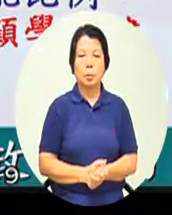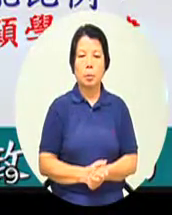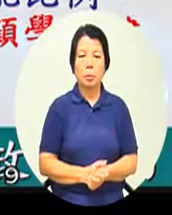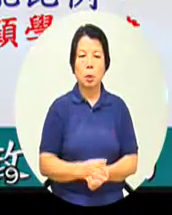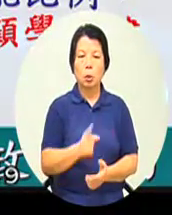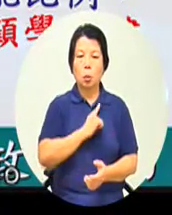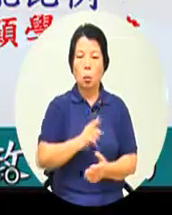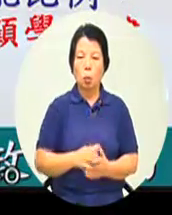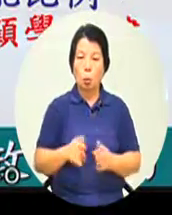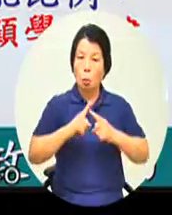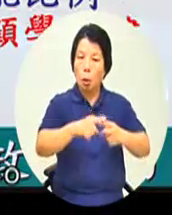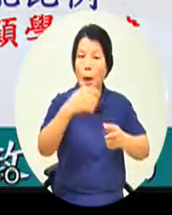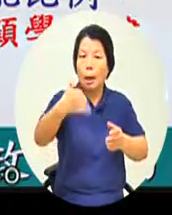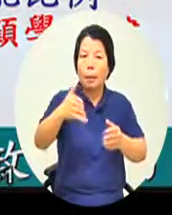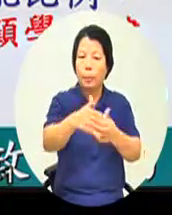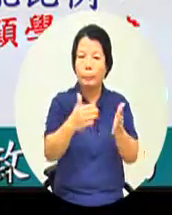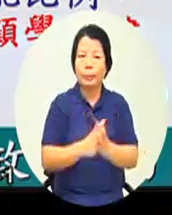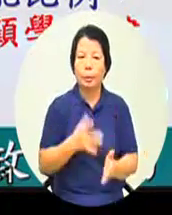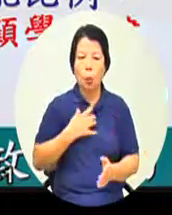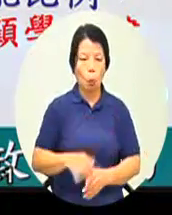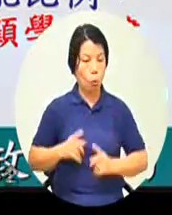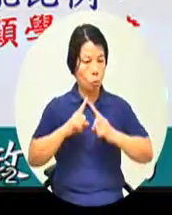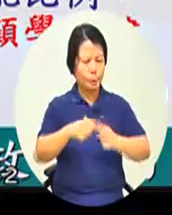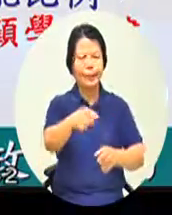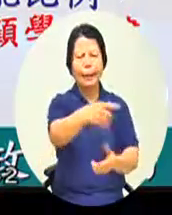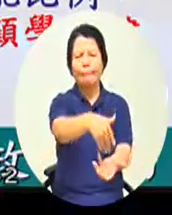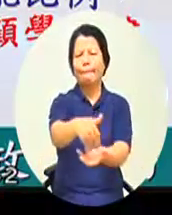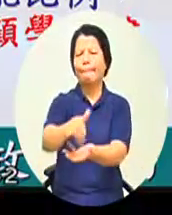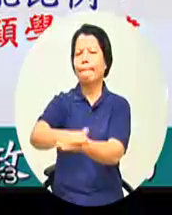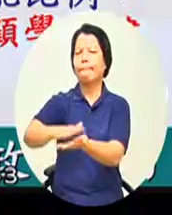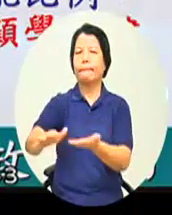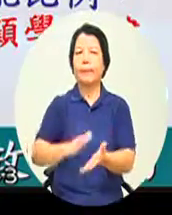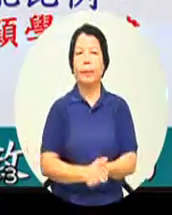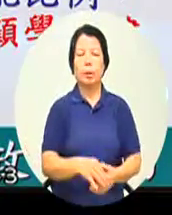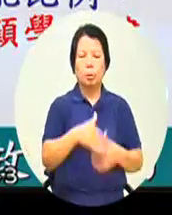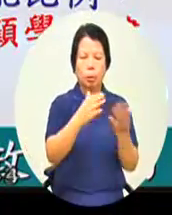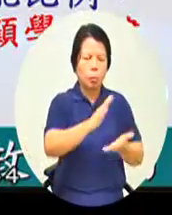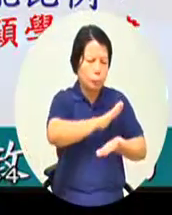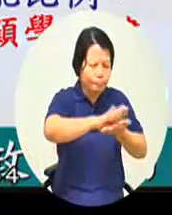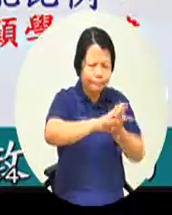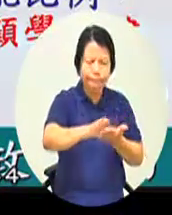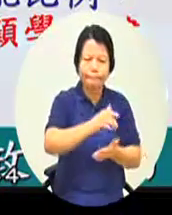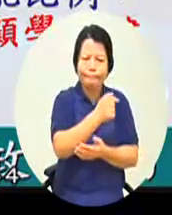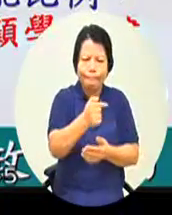我也未去，伊就开始扫地，开始咧清理厨房啊。我去拢嘛清去清去，